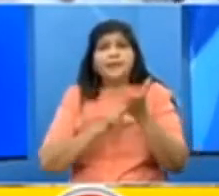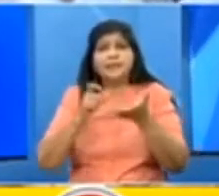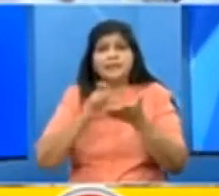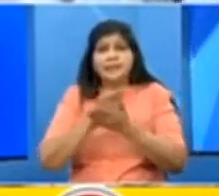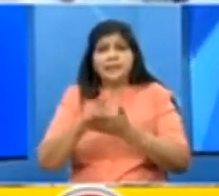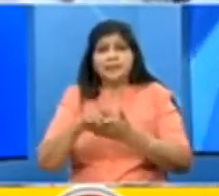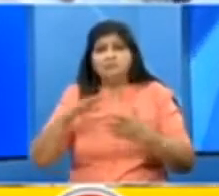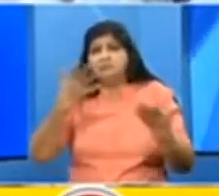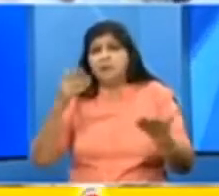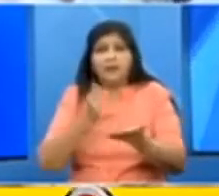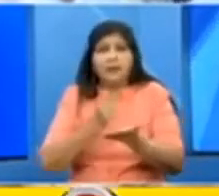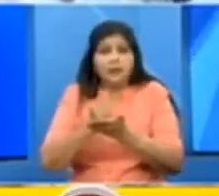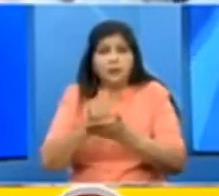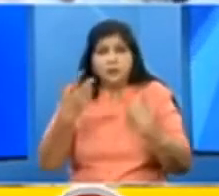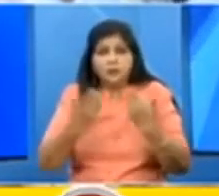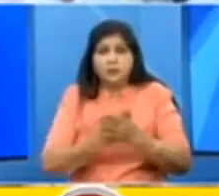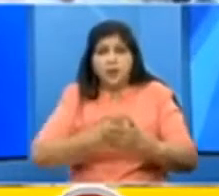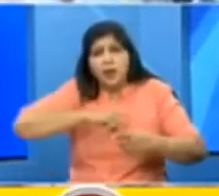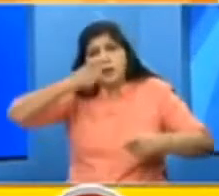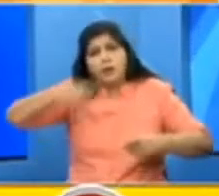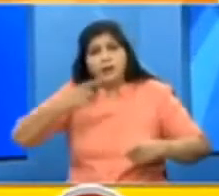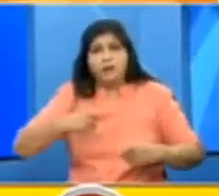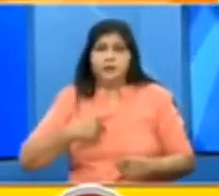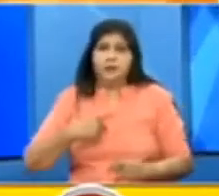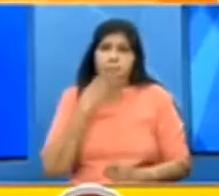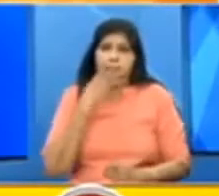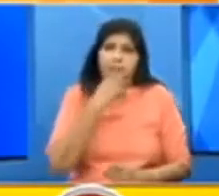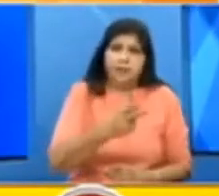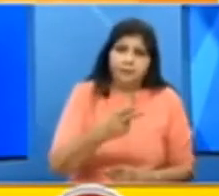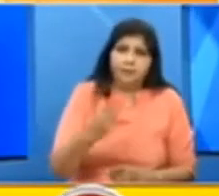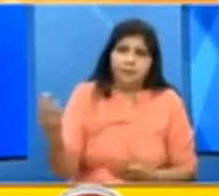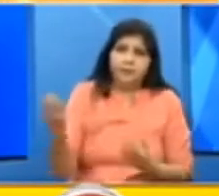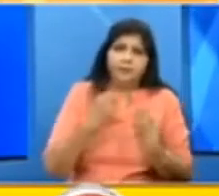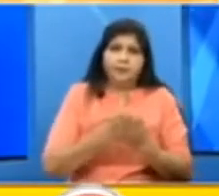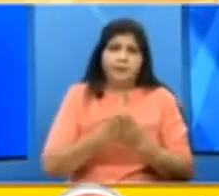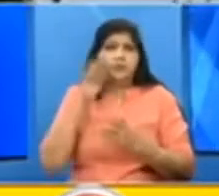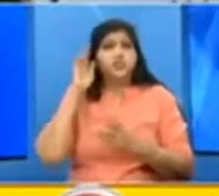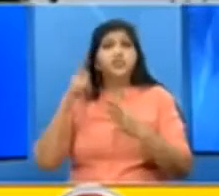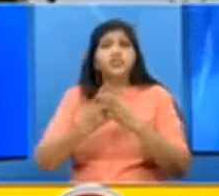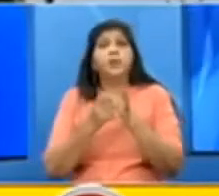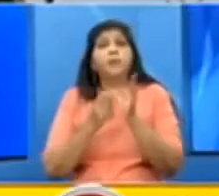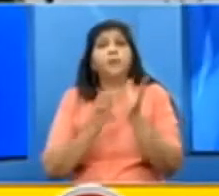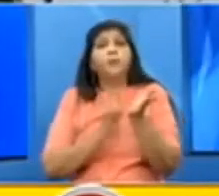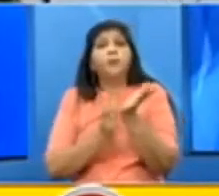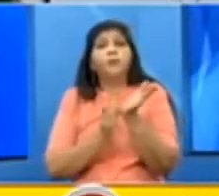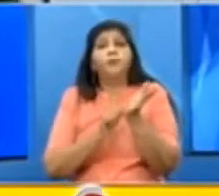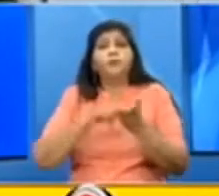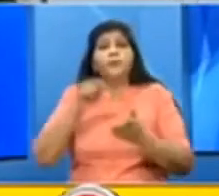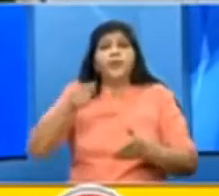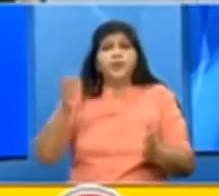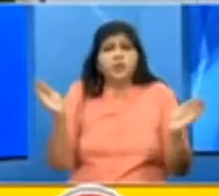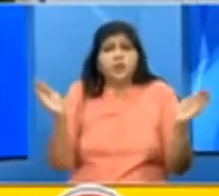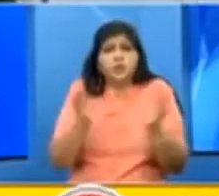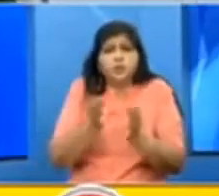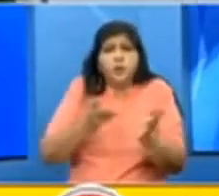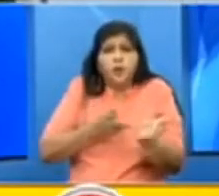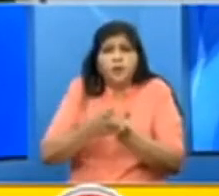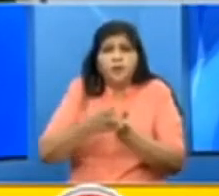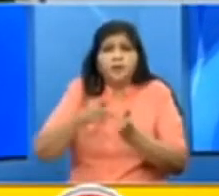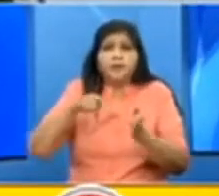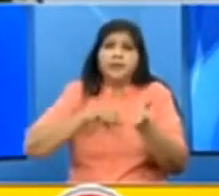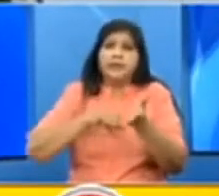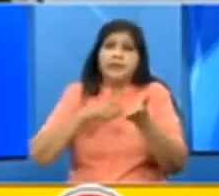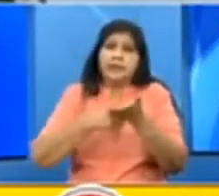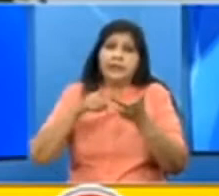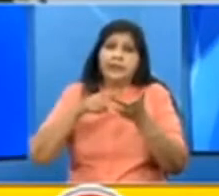प्रयास लगातार सामने आ रहे हैं। जम्मू में एक गांव त्रेवा ग्राम पंचायत